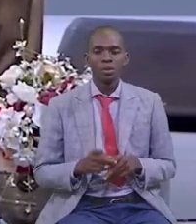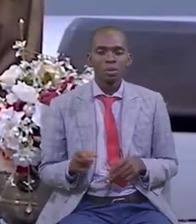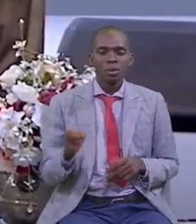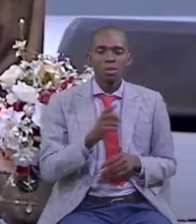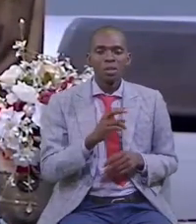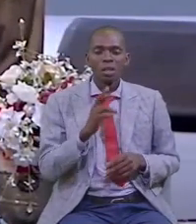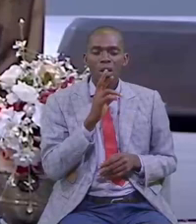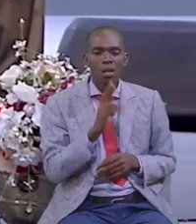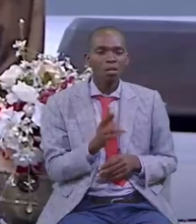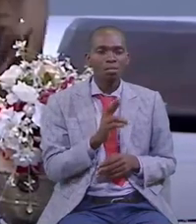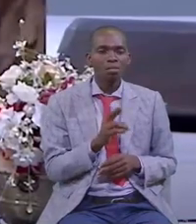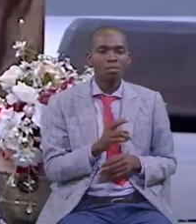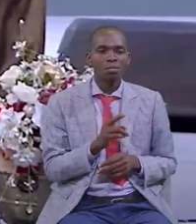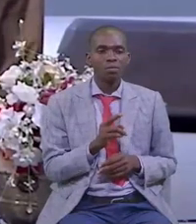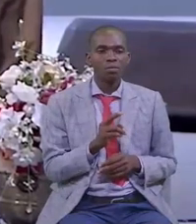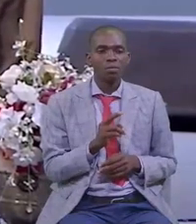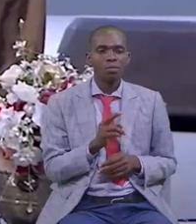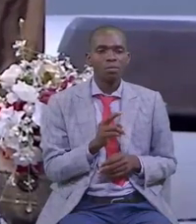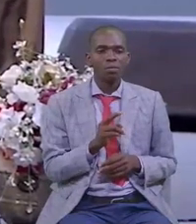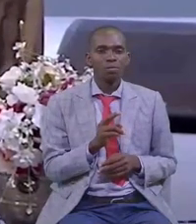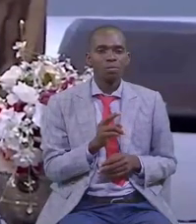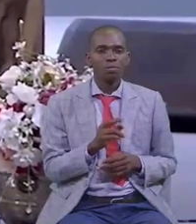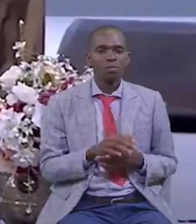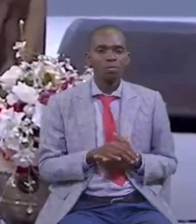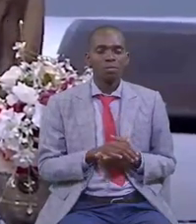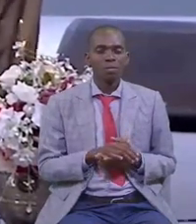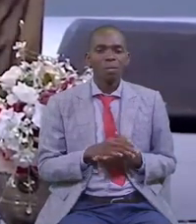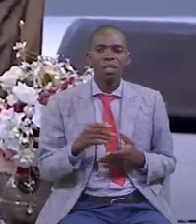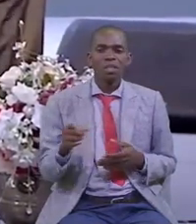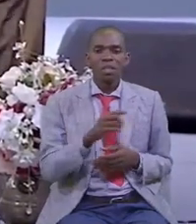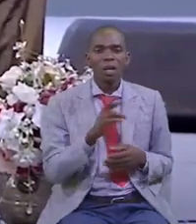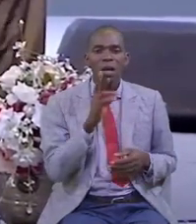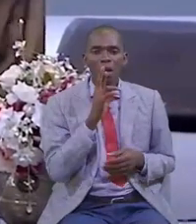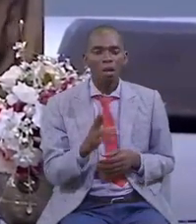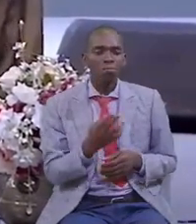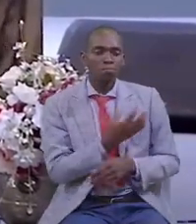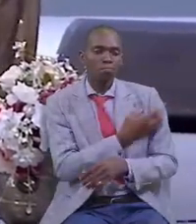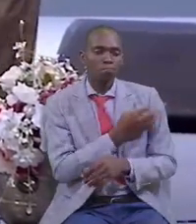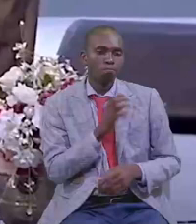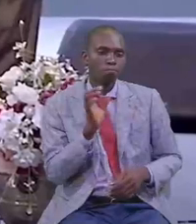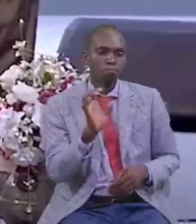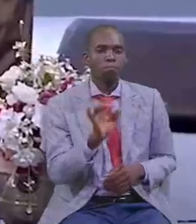Ils purifient ceux qui sont souillés. Ils donnent la force aux faibles.